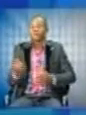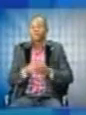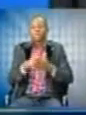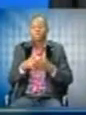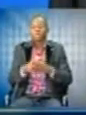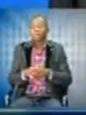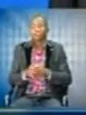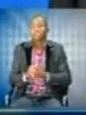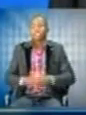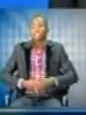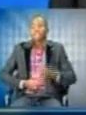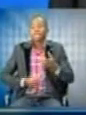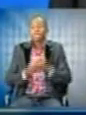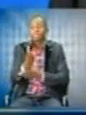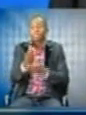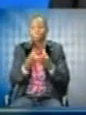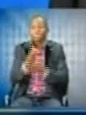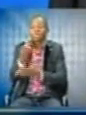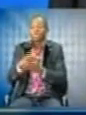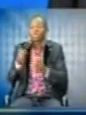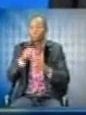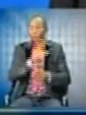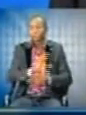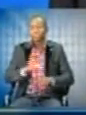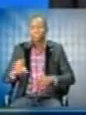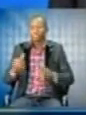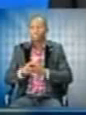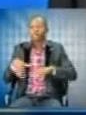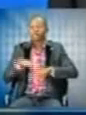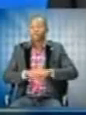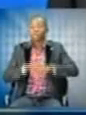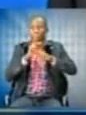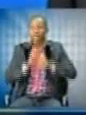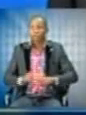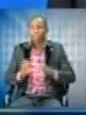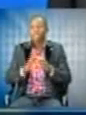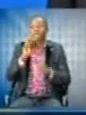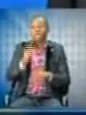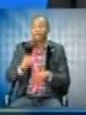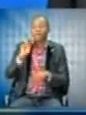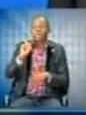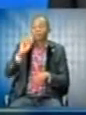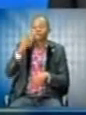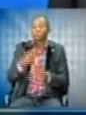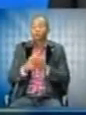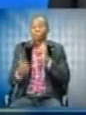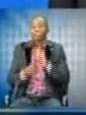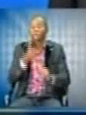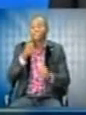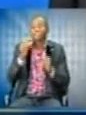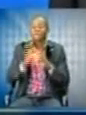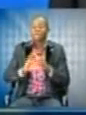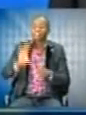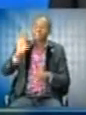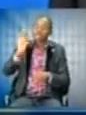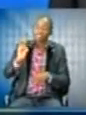à l'est de la République démocratique du Congo, sur initiative du MMG, plus de 700 kilos de biens dont